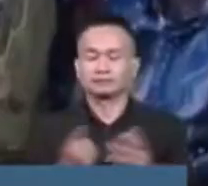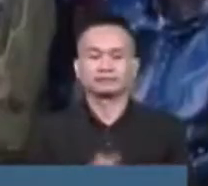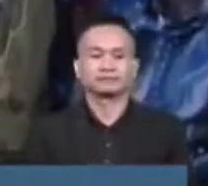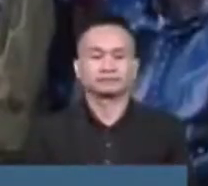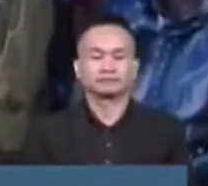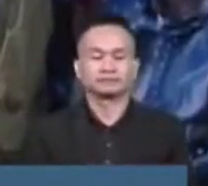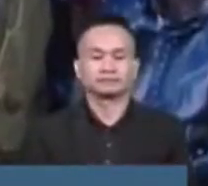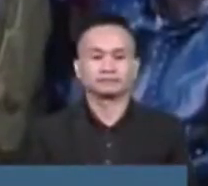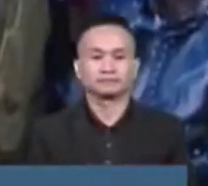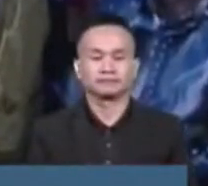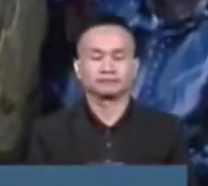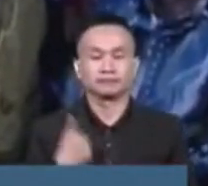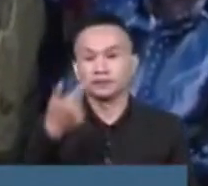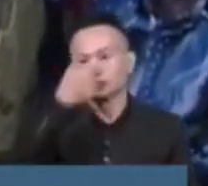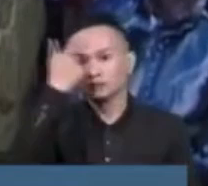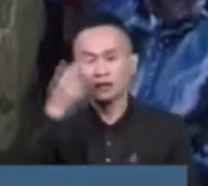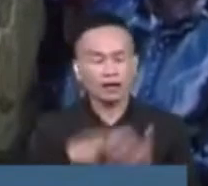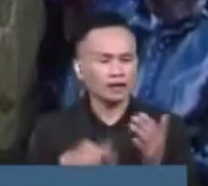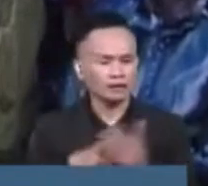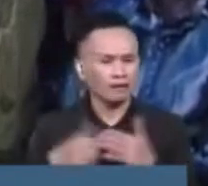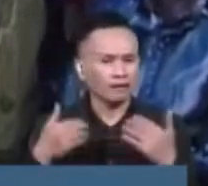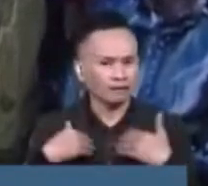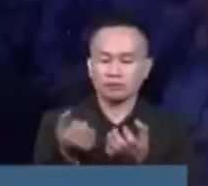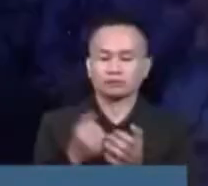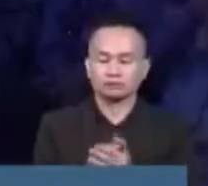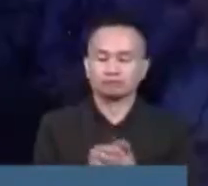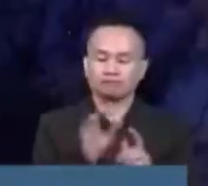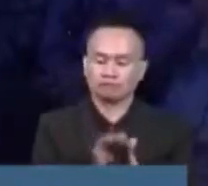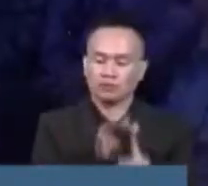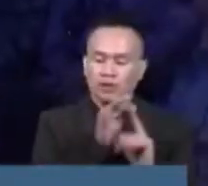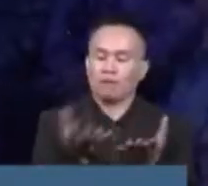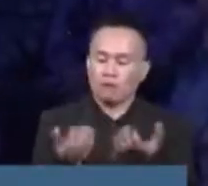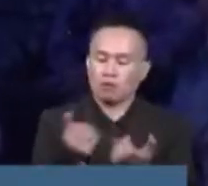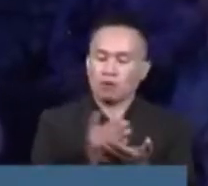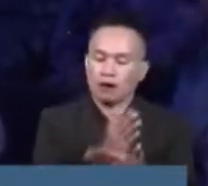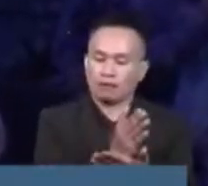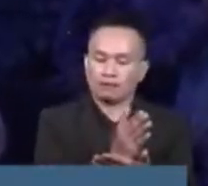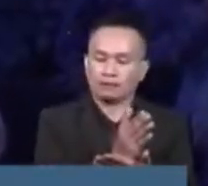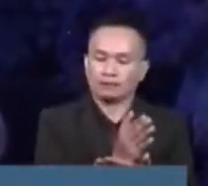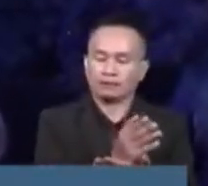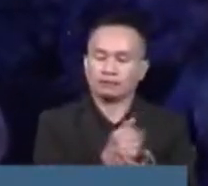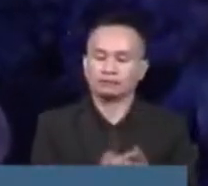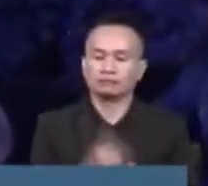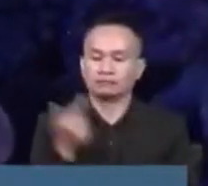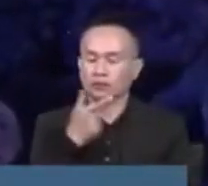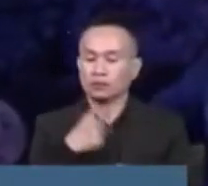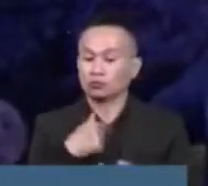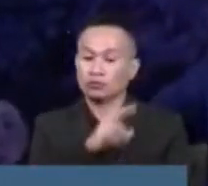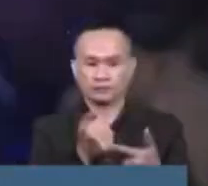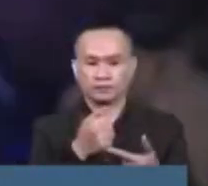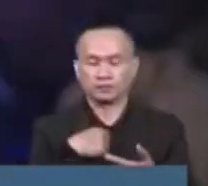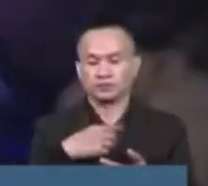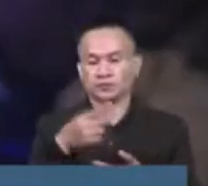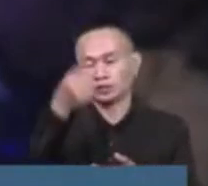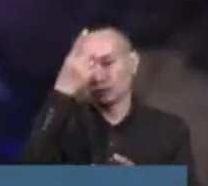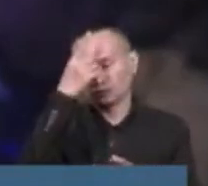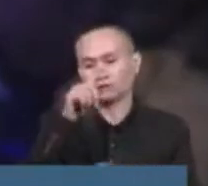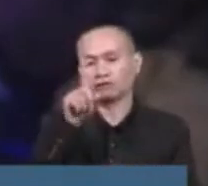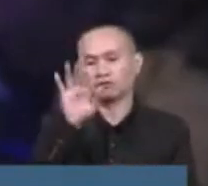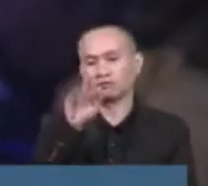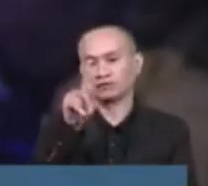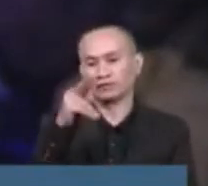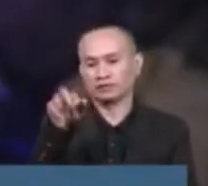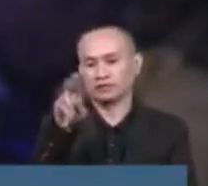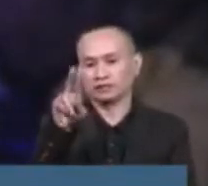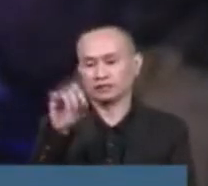Johari Perdana Menteri turut komited dalam memberi fokus pembangunan terutama di Sabah dan Sarawak UN